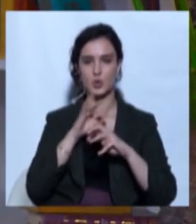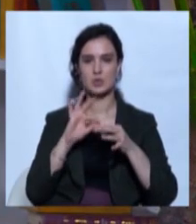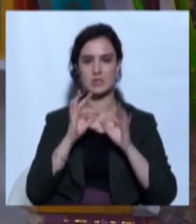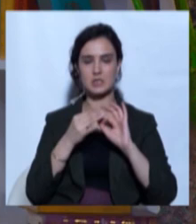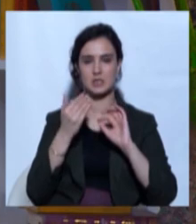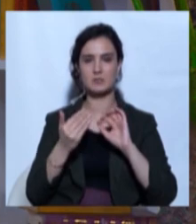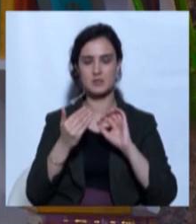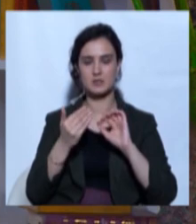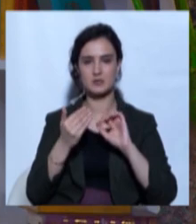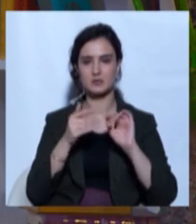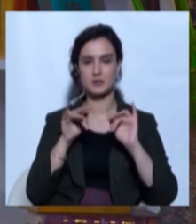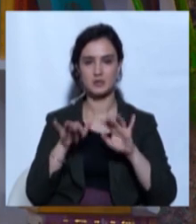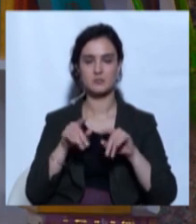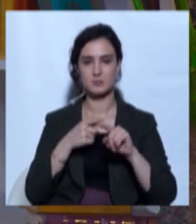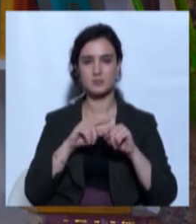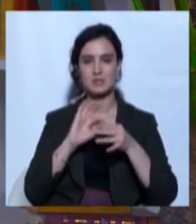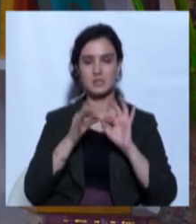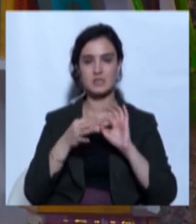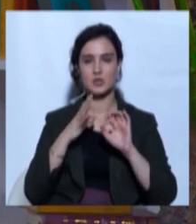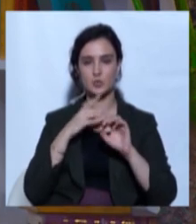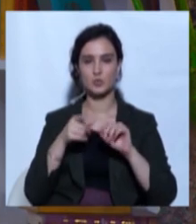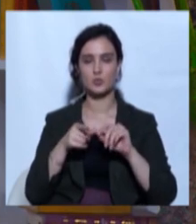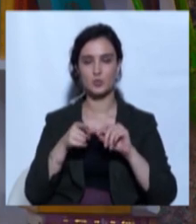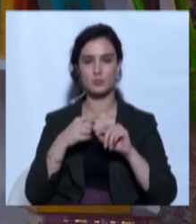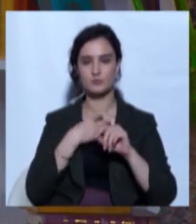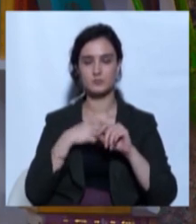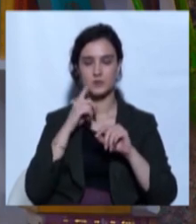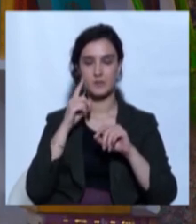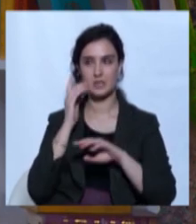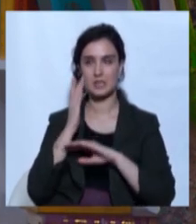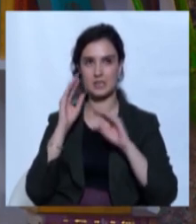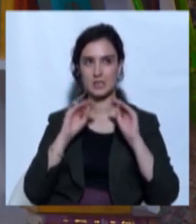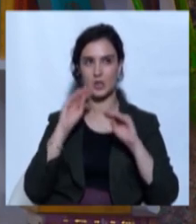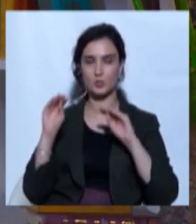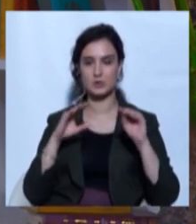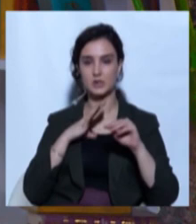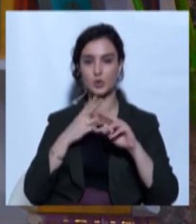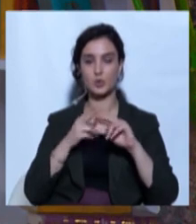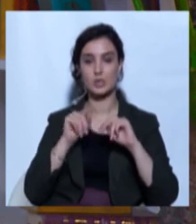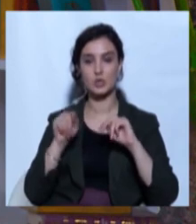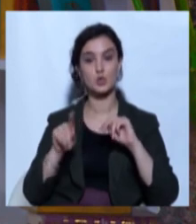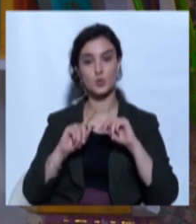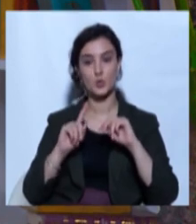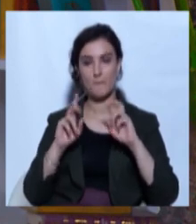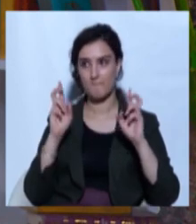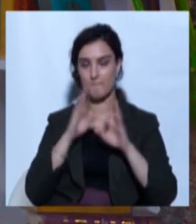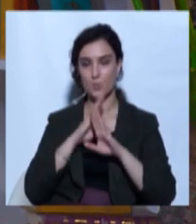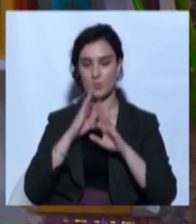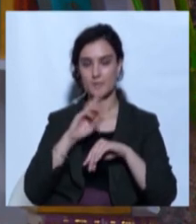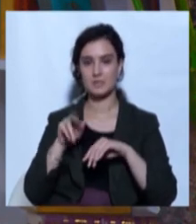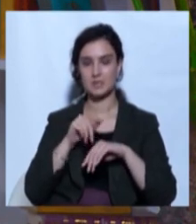ძირითადი პრინციპი? ძირითადი პრინციპი მწვანე არქიტექტურისა იყო ის, რომ ბუნებასა